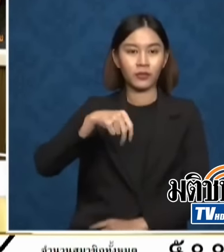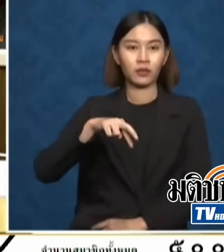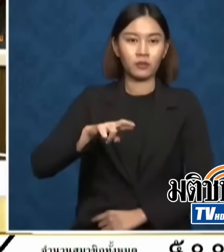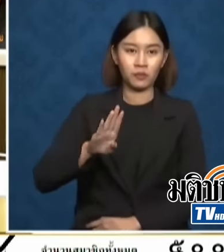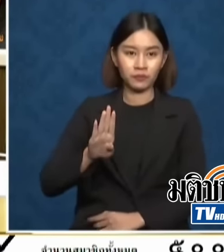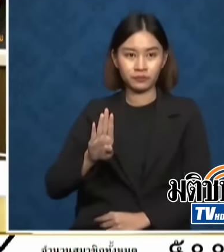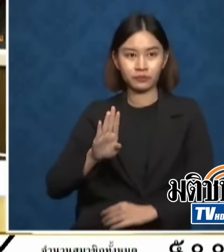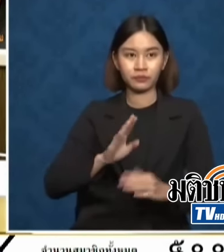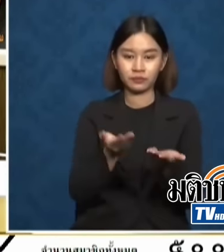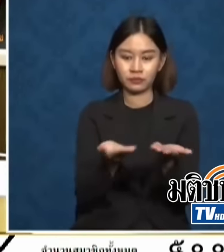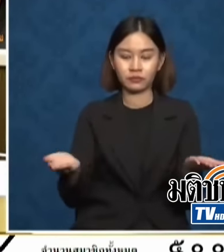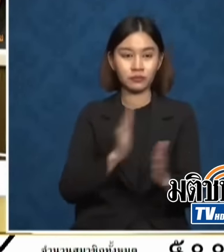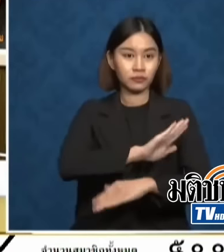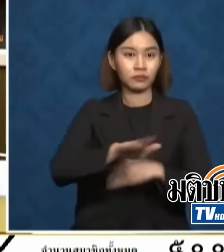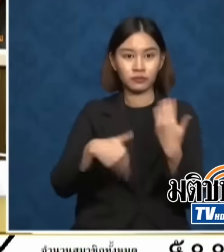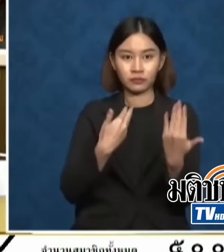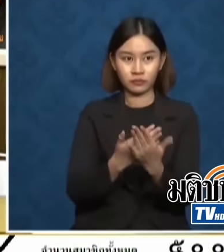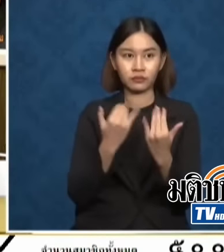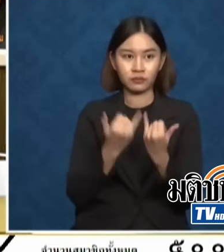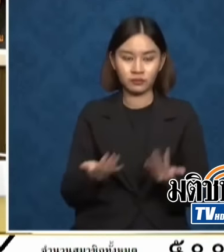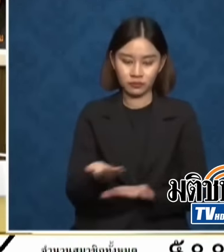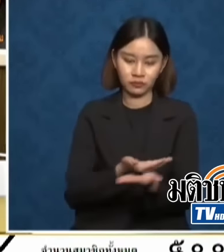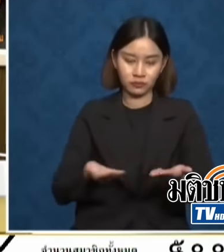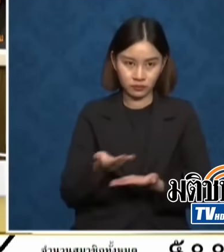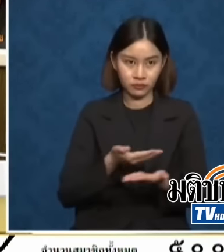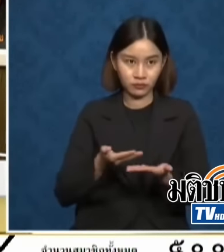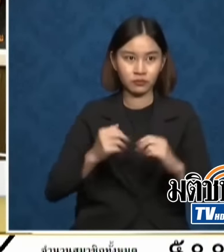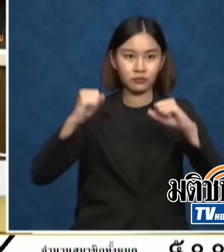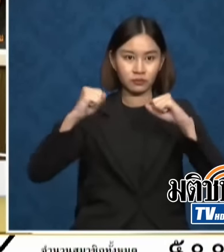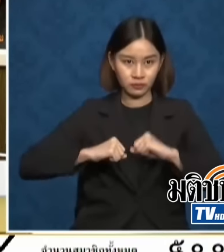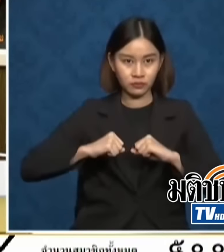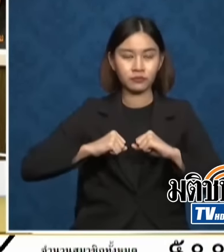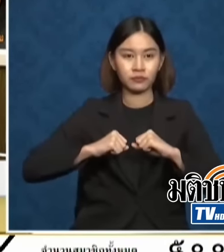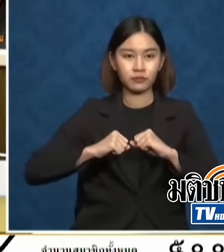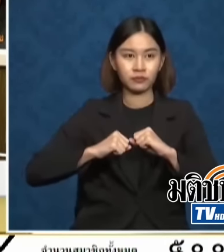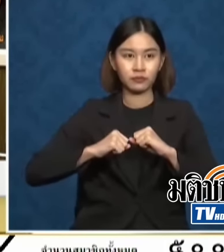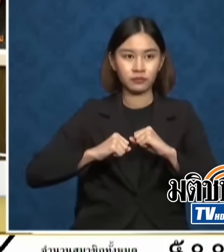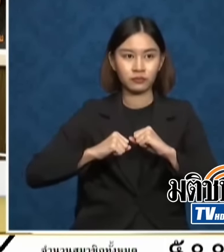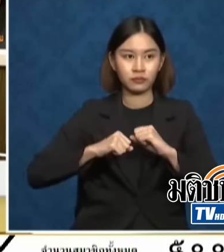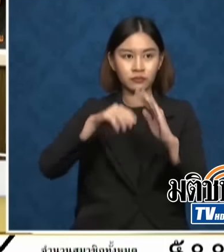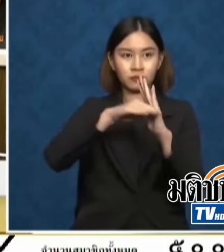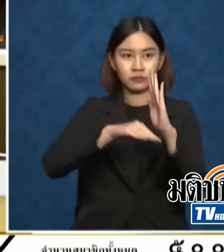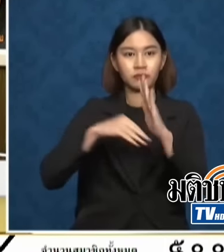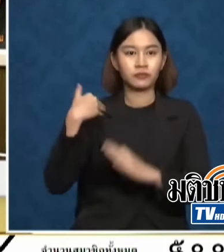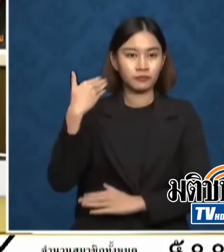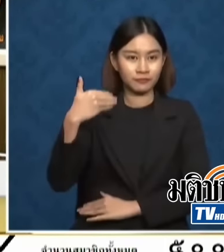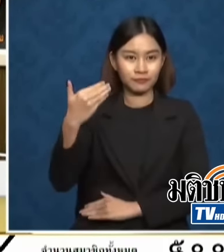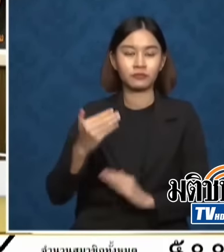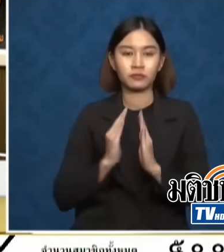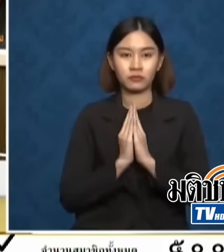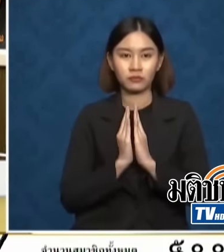ติทุกฉบับที่กำลังพิจารณาและจะลงมติในขั้นรับหลักการต่อไปขอบคุ